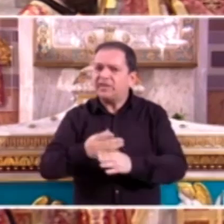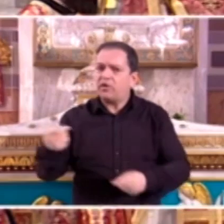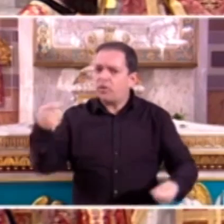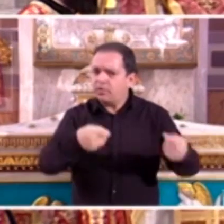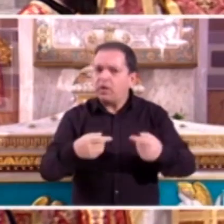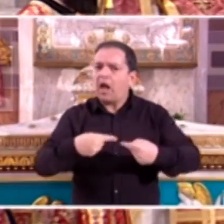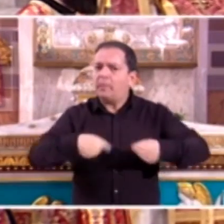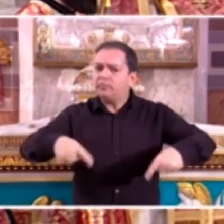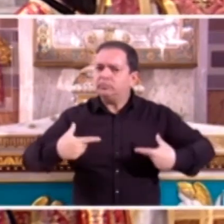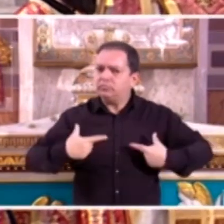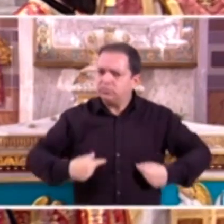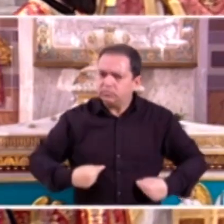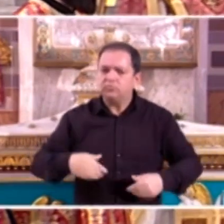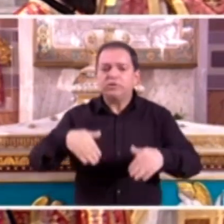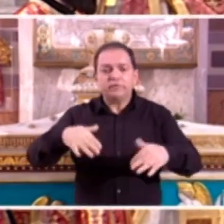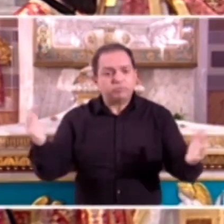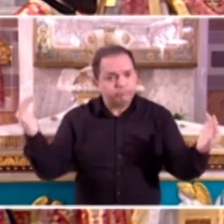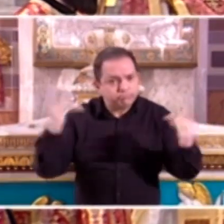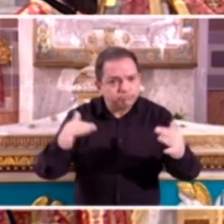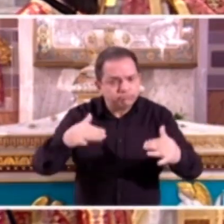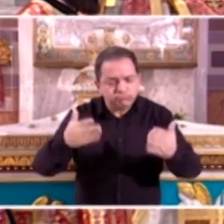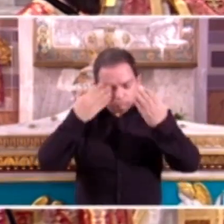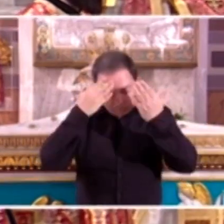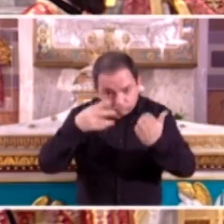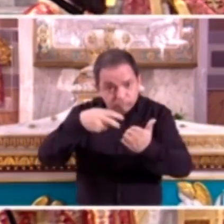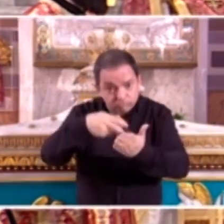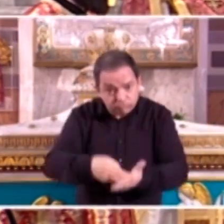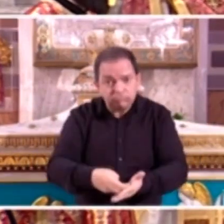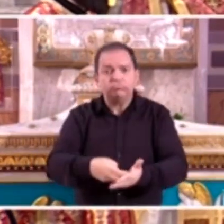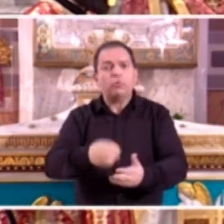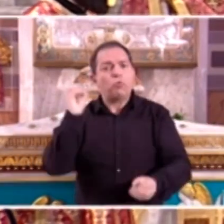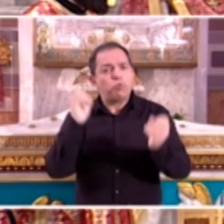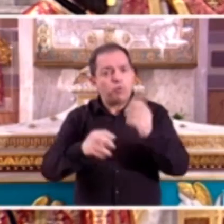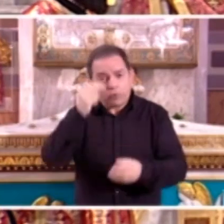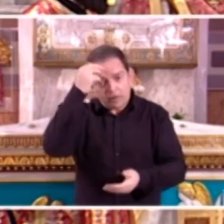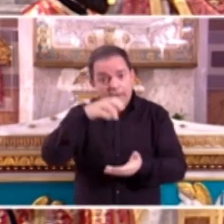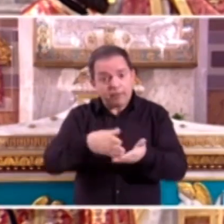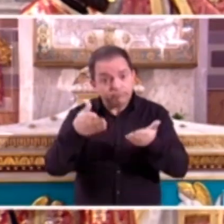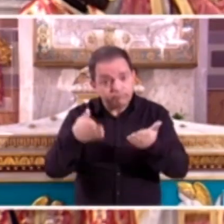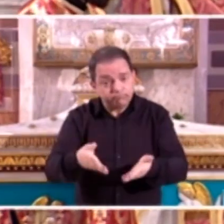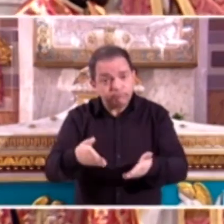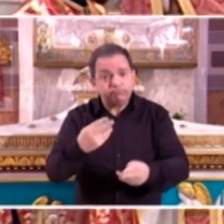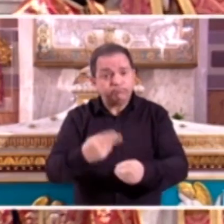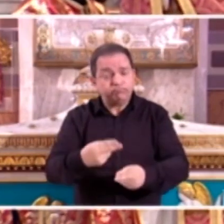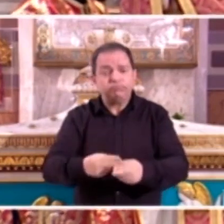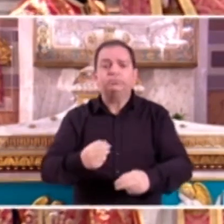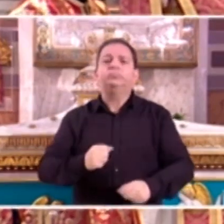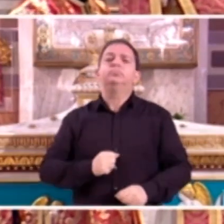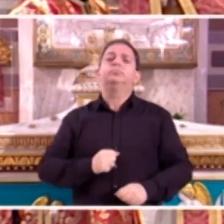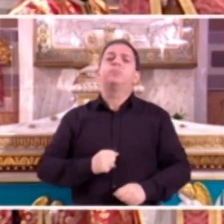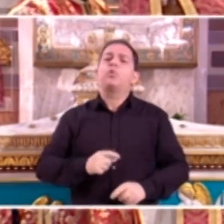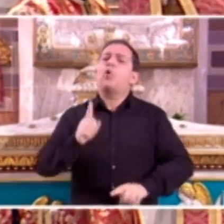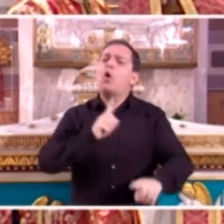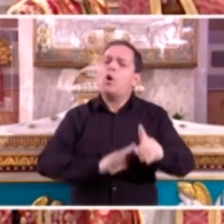συνδρομητών, ευλαβών προσκυνητών και αφιερωτών του ιερού ναού τούτου,